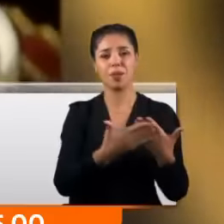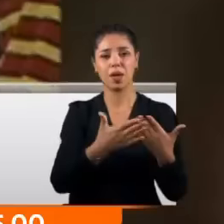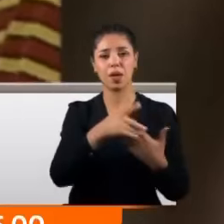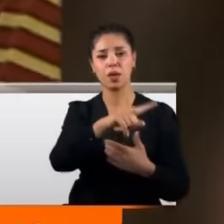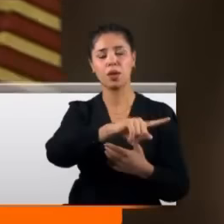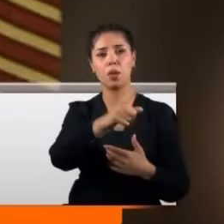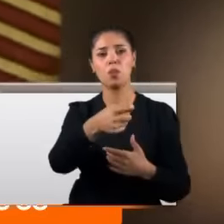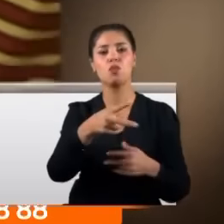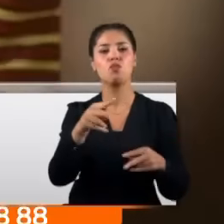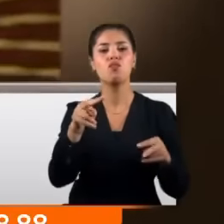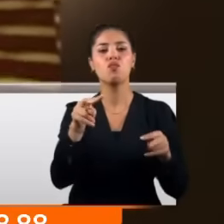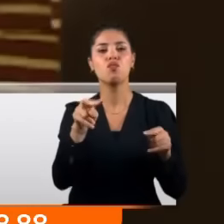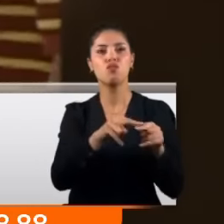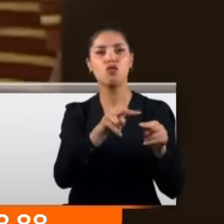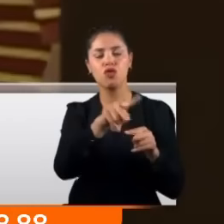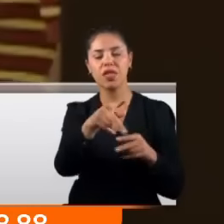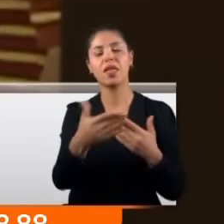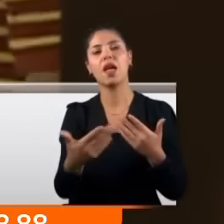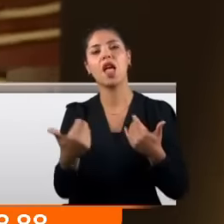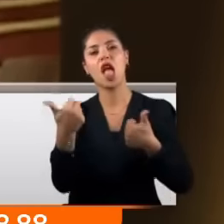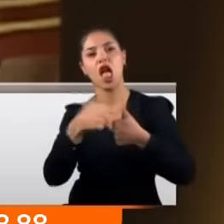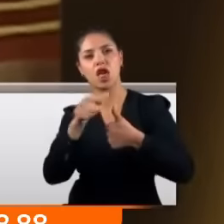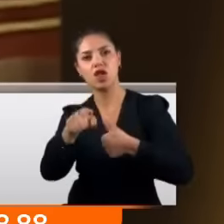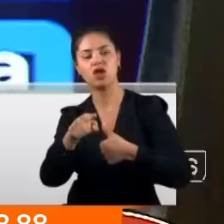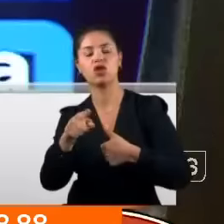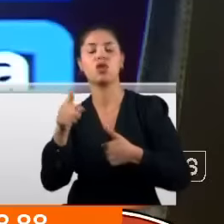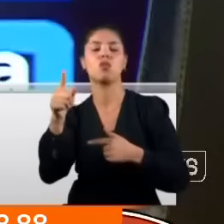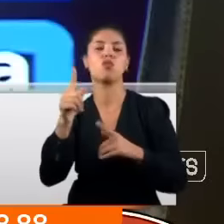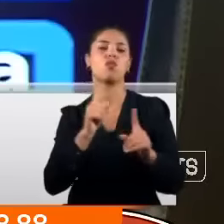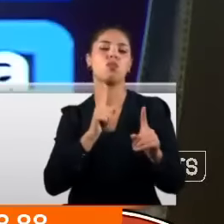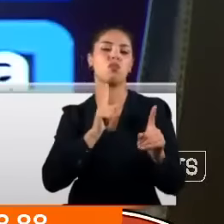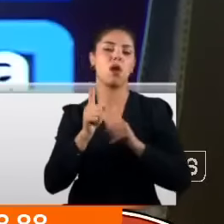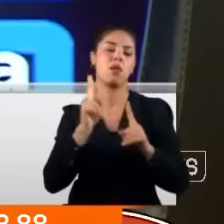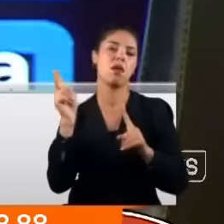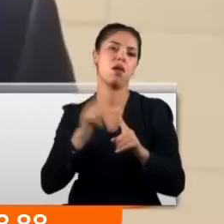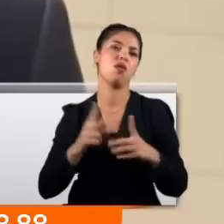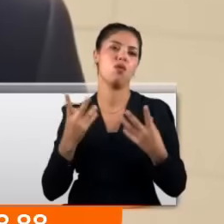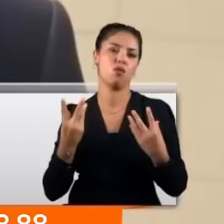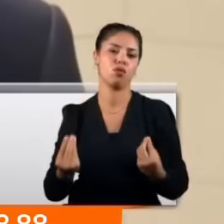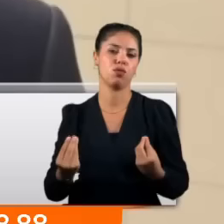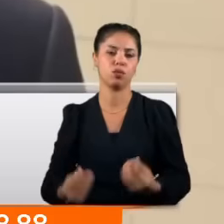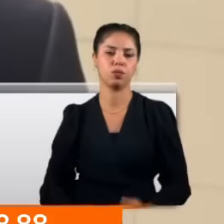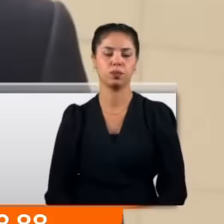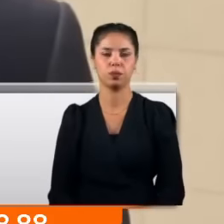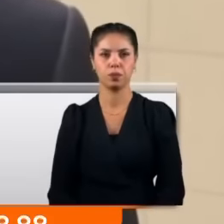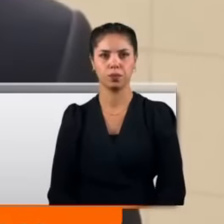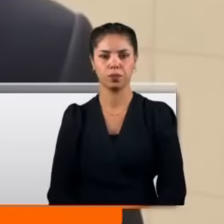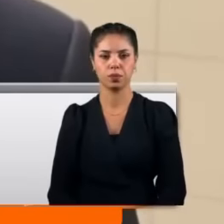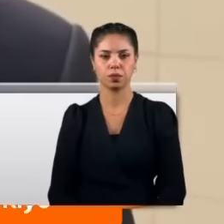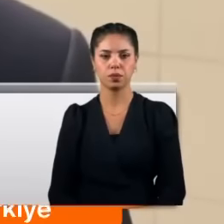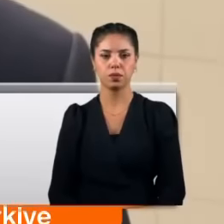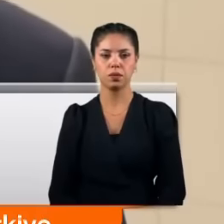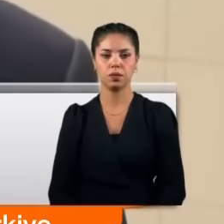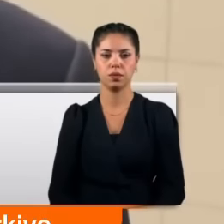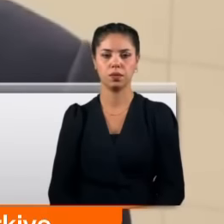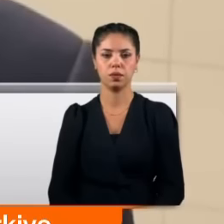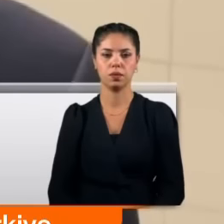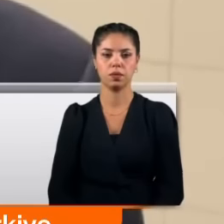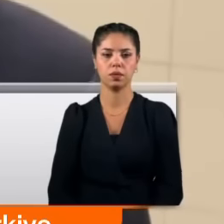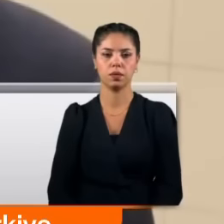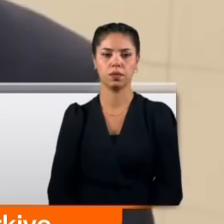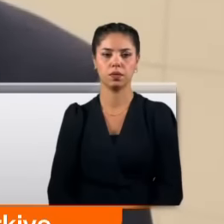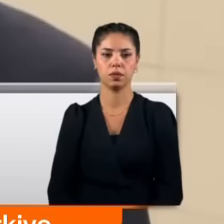eşi Nur Erkasap da müşteki sanık olarak duruşmada yer aldı. Benim yanlışımdır. Seçil Erzan bu kapının ardında şu anda